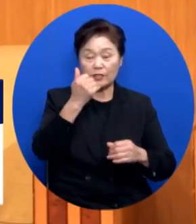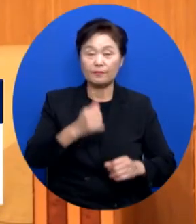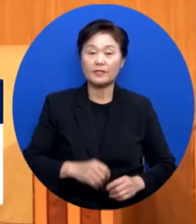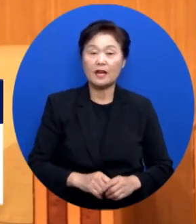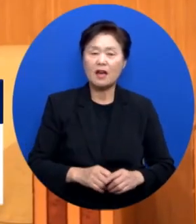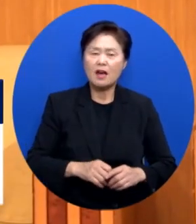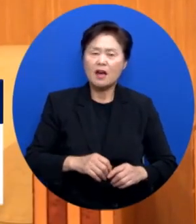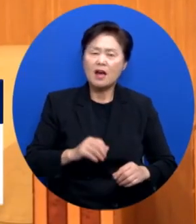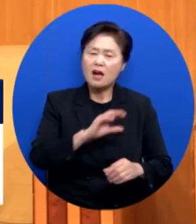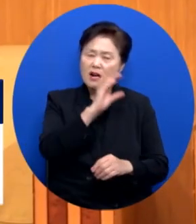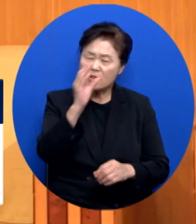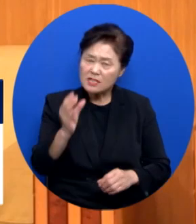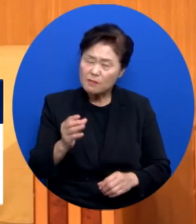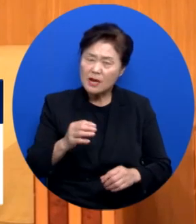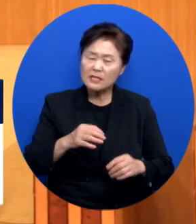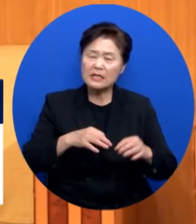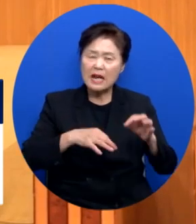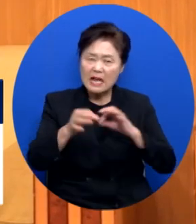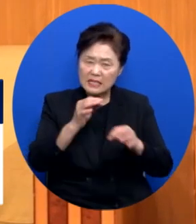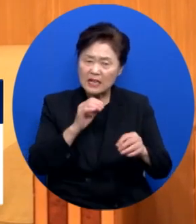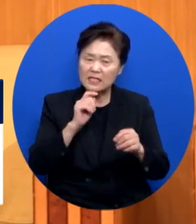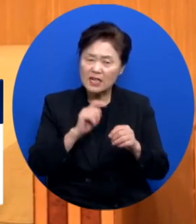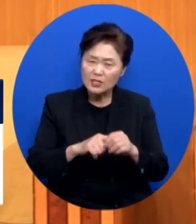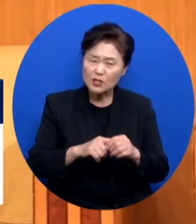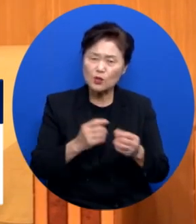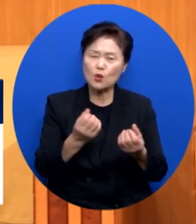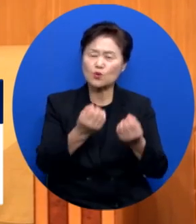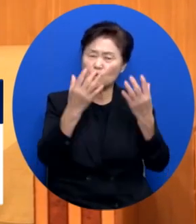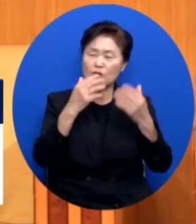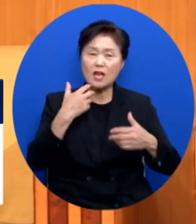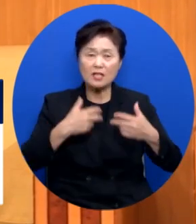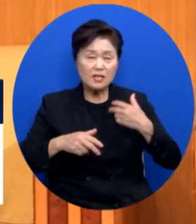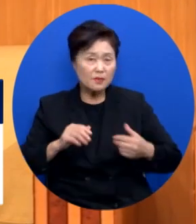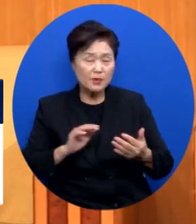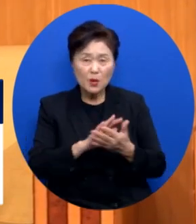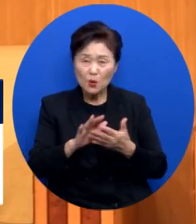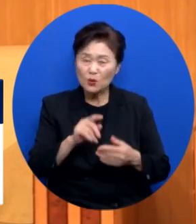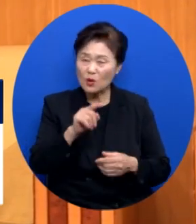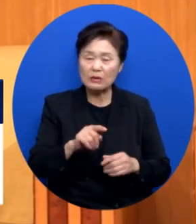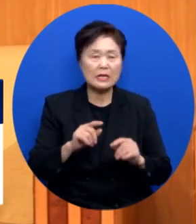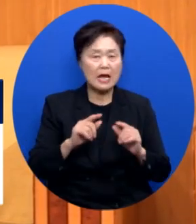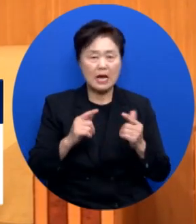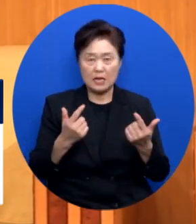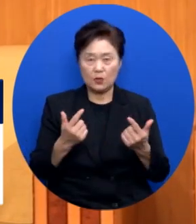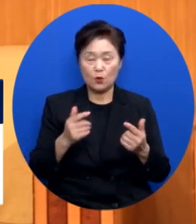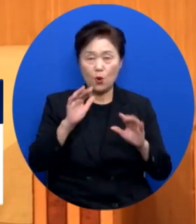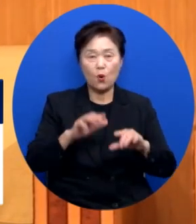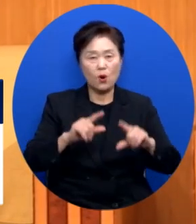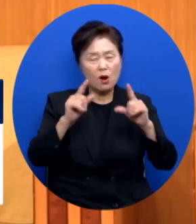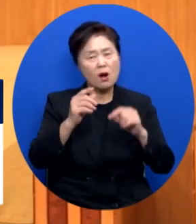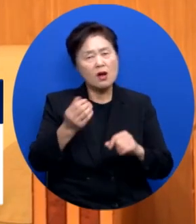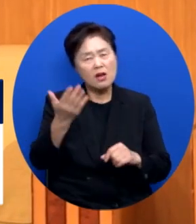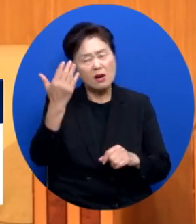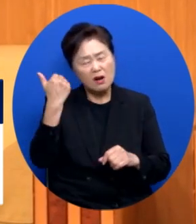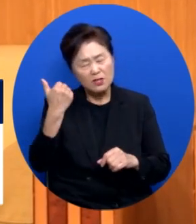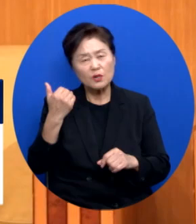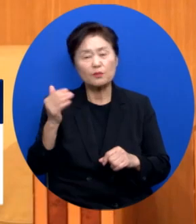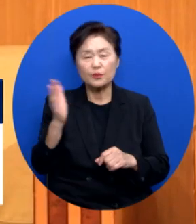축제하고 즐겁고 노는 이런 날로 바뀌어가는 이런 분위기를 느낄 수 있었습니다. 그래서 오래전부터 어떻게